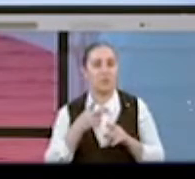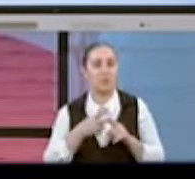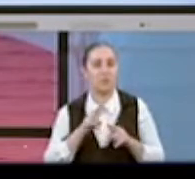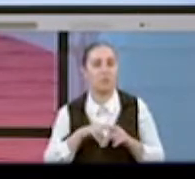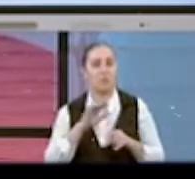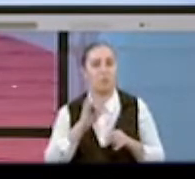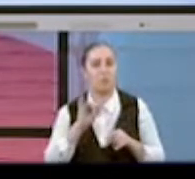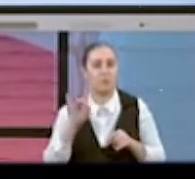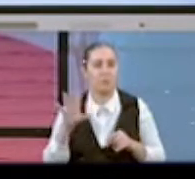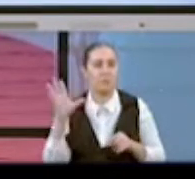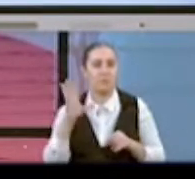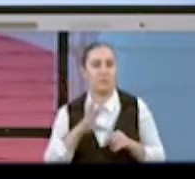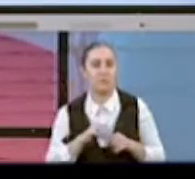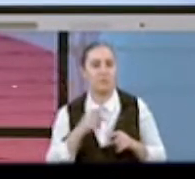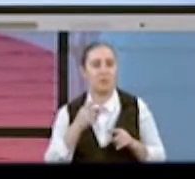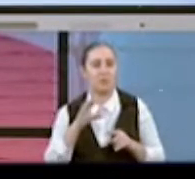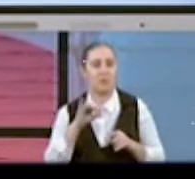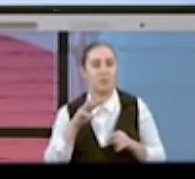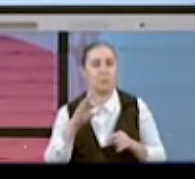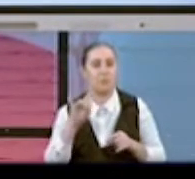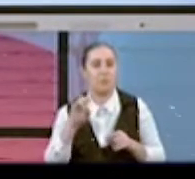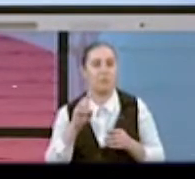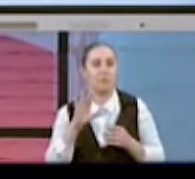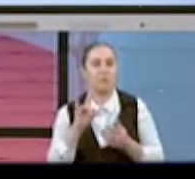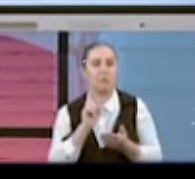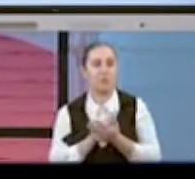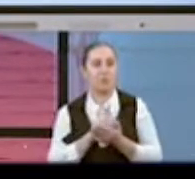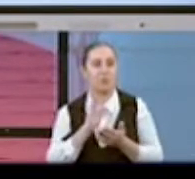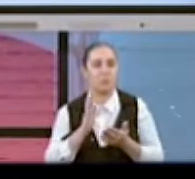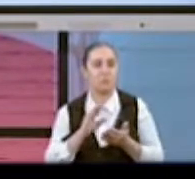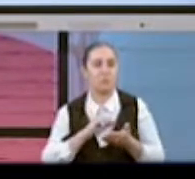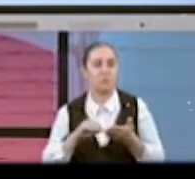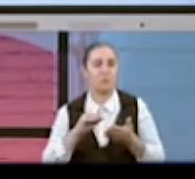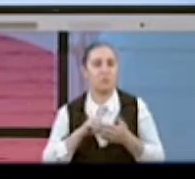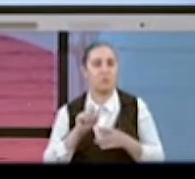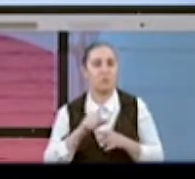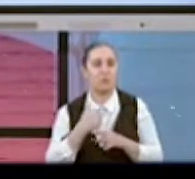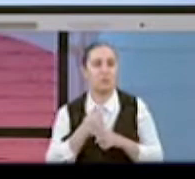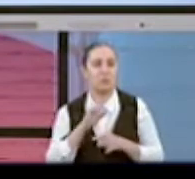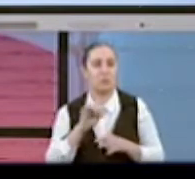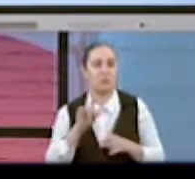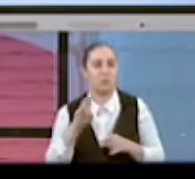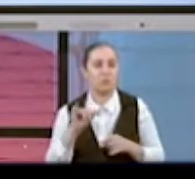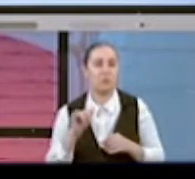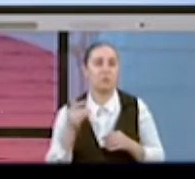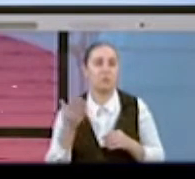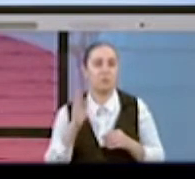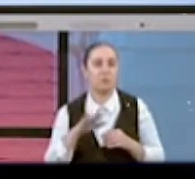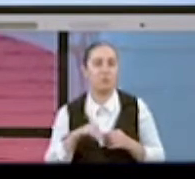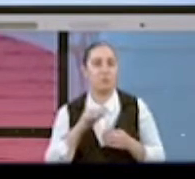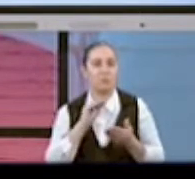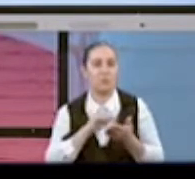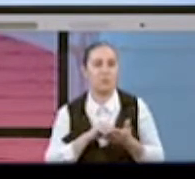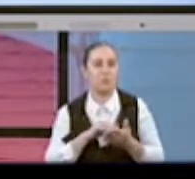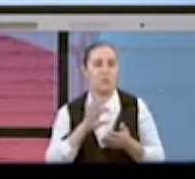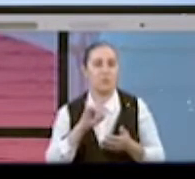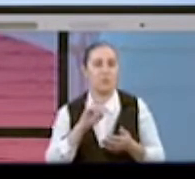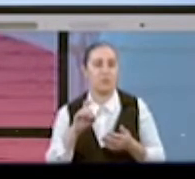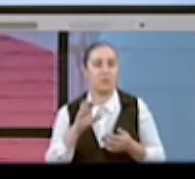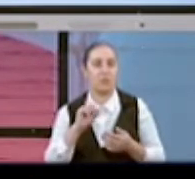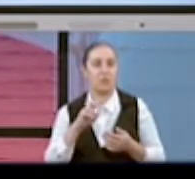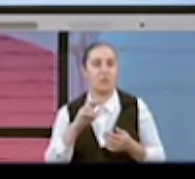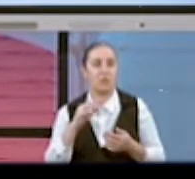упражнения. Все имена вы должны будете написать заглавной буквы. Давайте поставим их